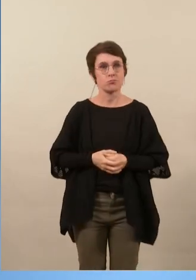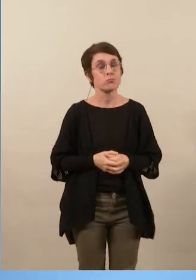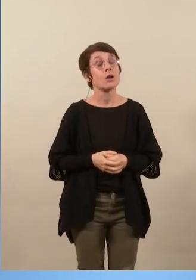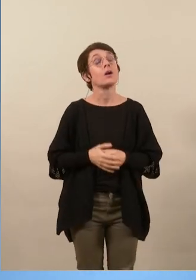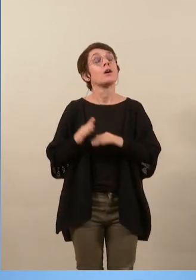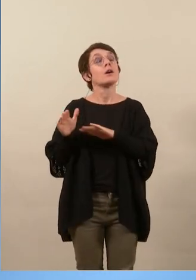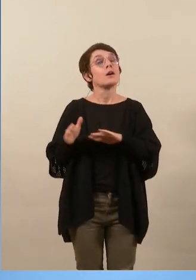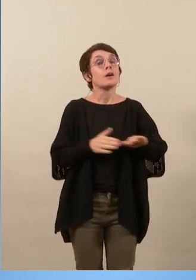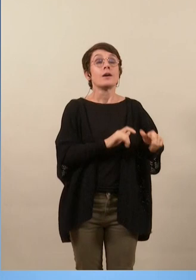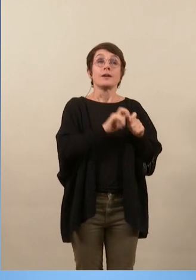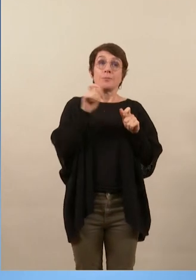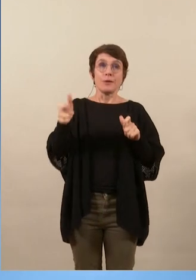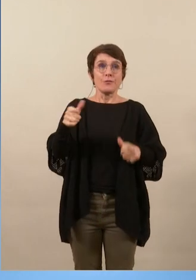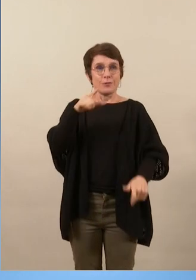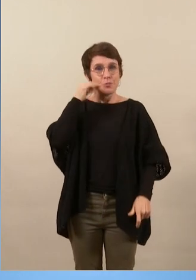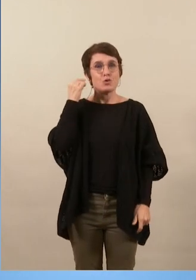Monsieur